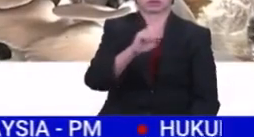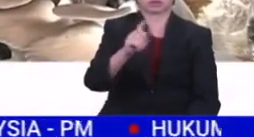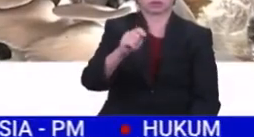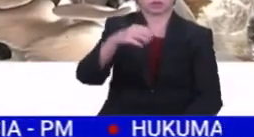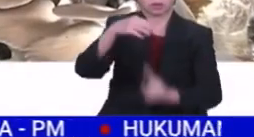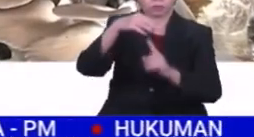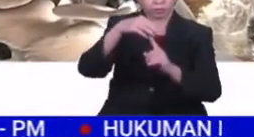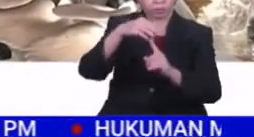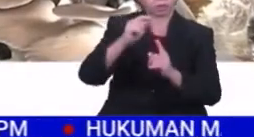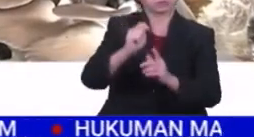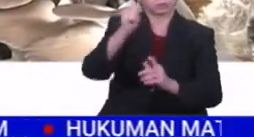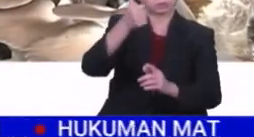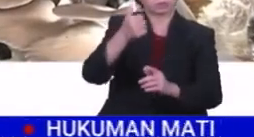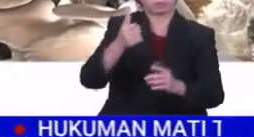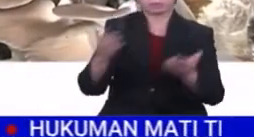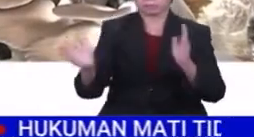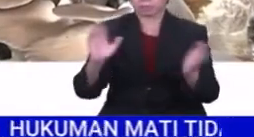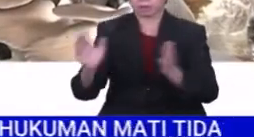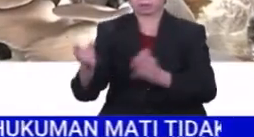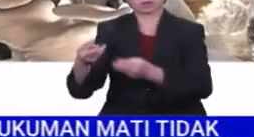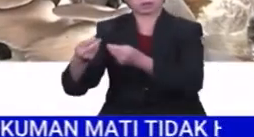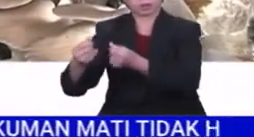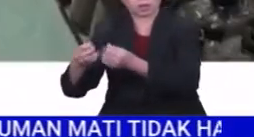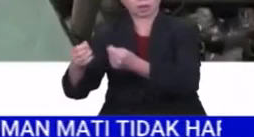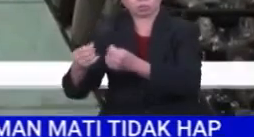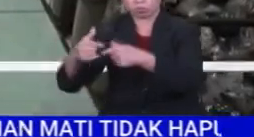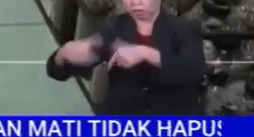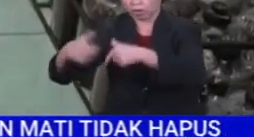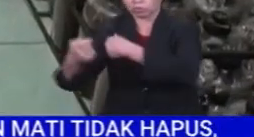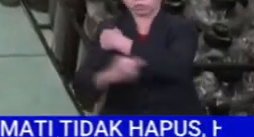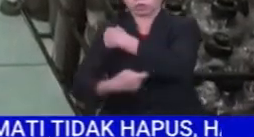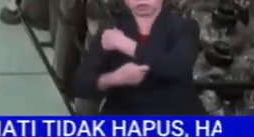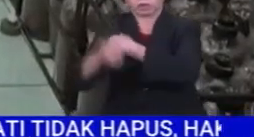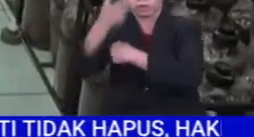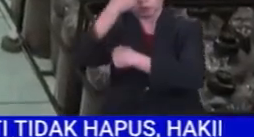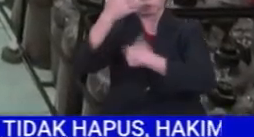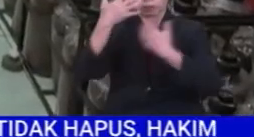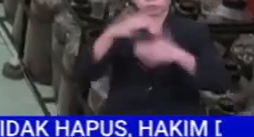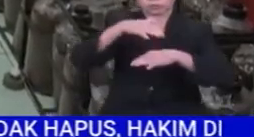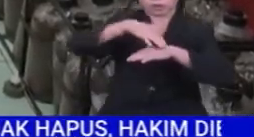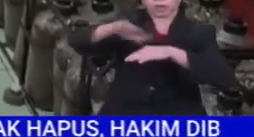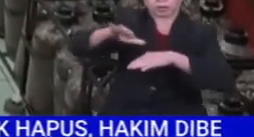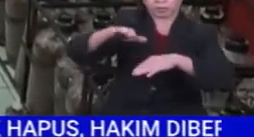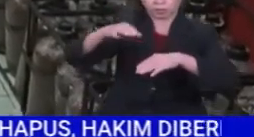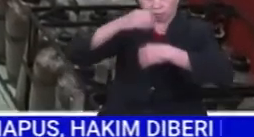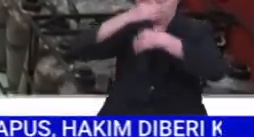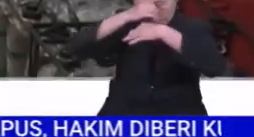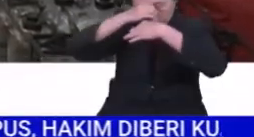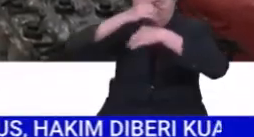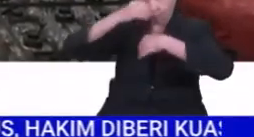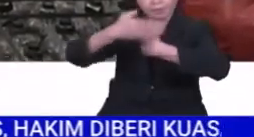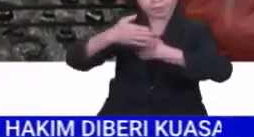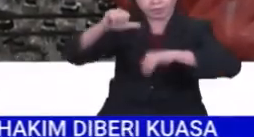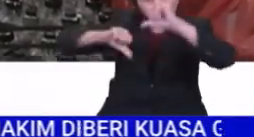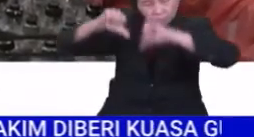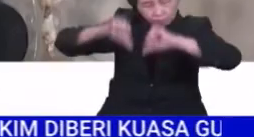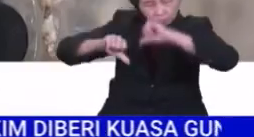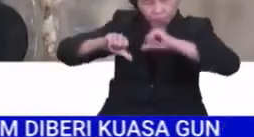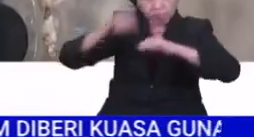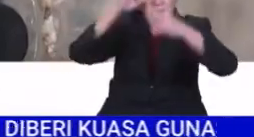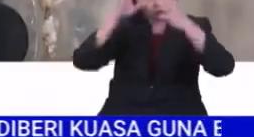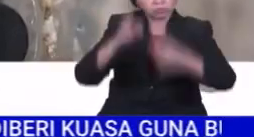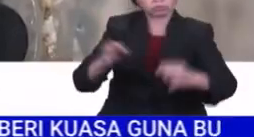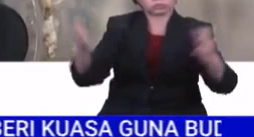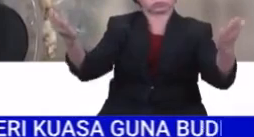lebih tinggi berbanding Abay kita telapak itu dah ntar kemafar sebanyak tiga di dan keputusan a hari esok